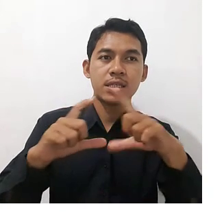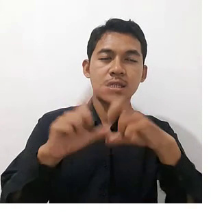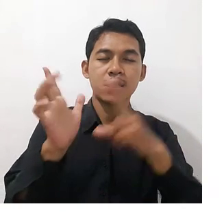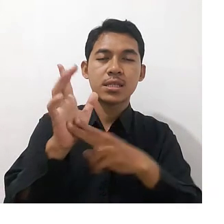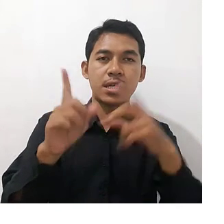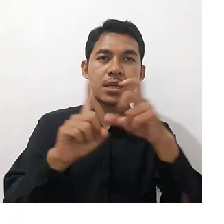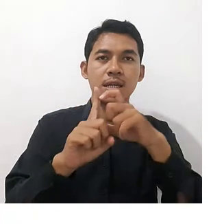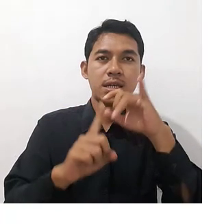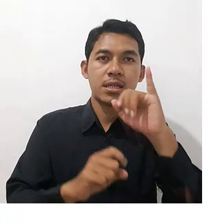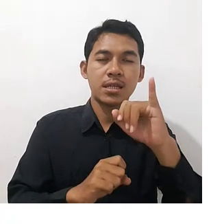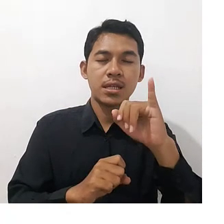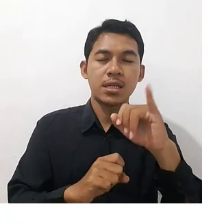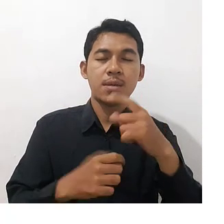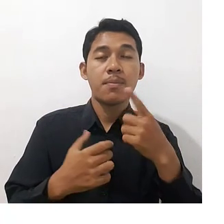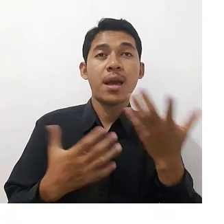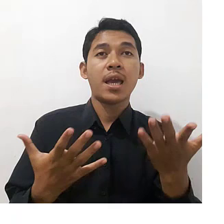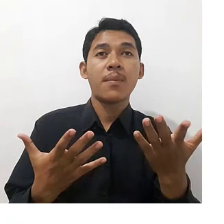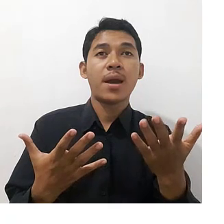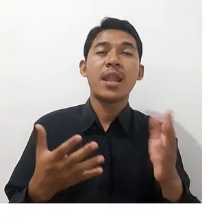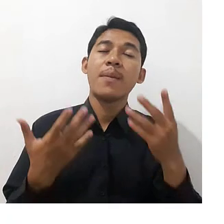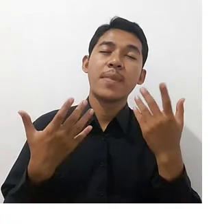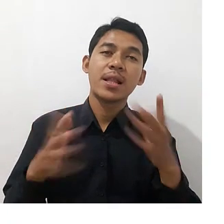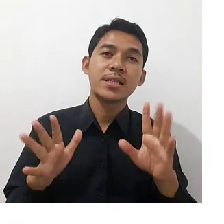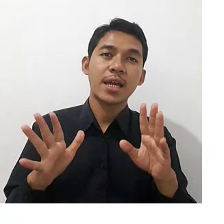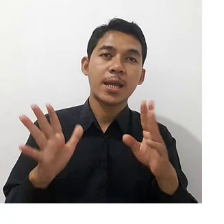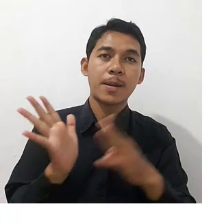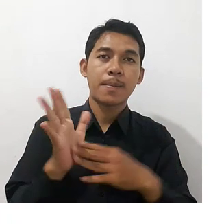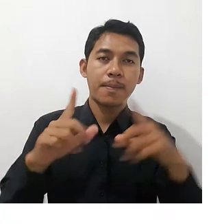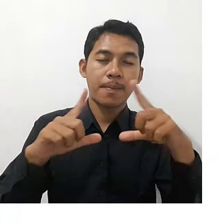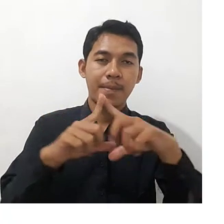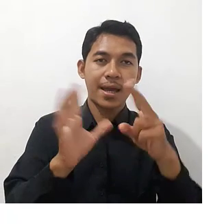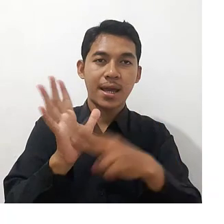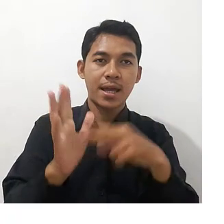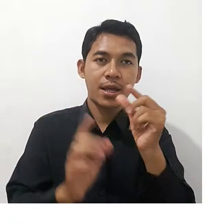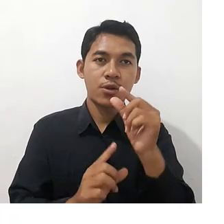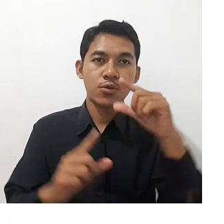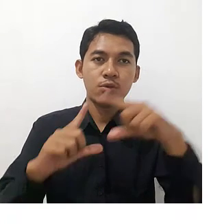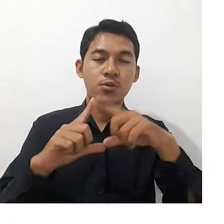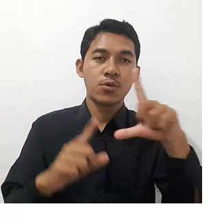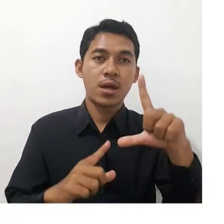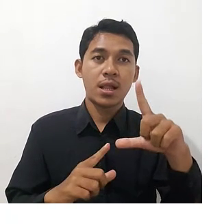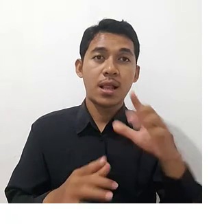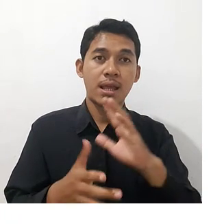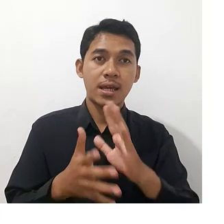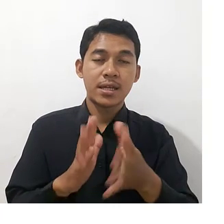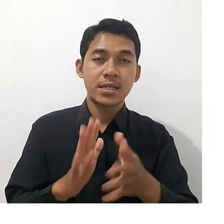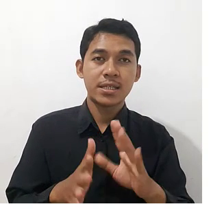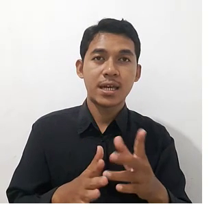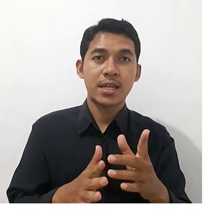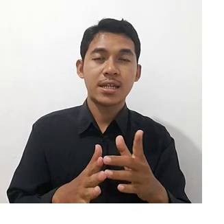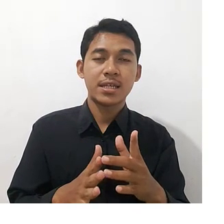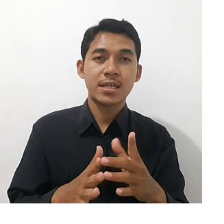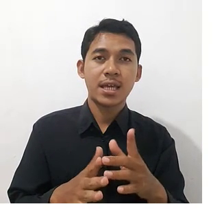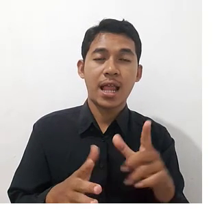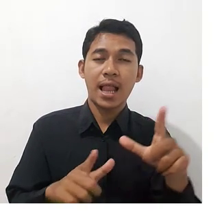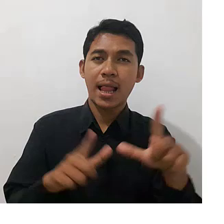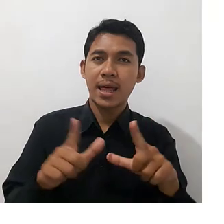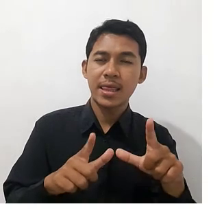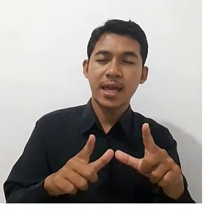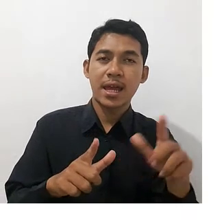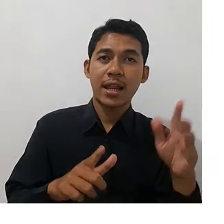dan bandingkan dengan penyelesaian secara manual. Nah, dibuat cerita aja nggak apa-apa. Jadikan ini sebagai exercise latihan